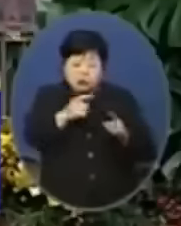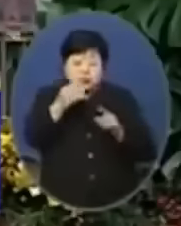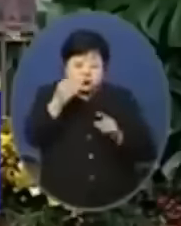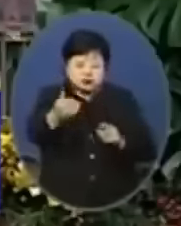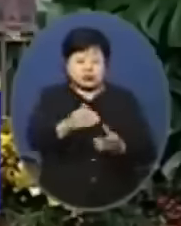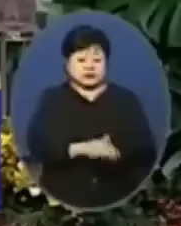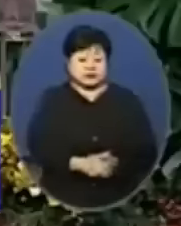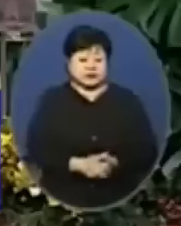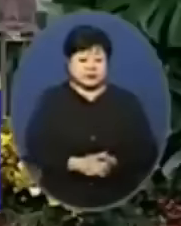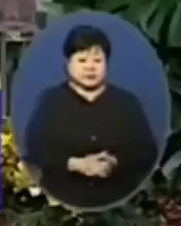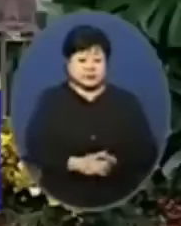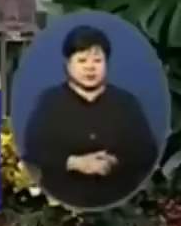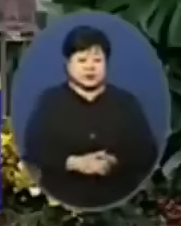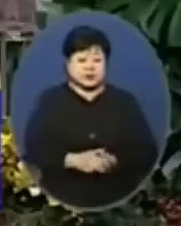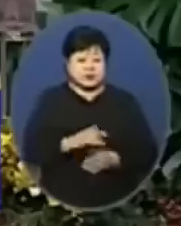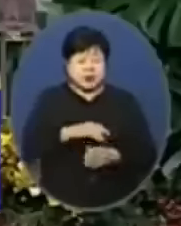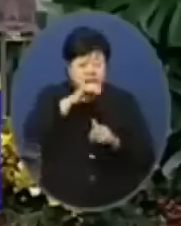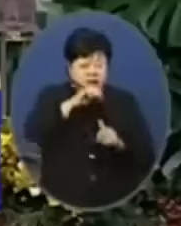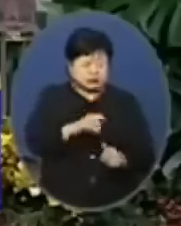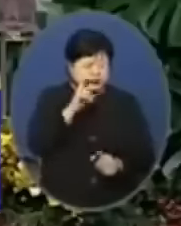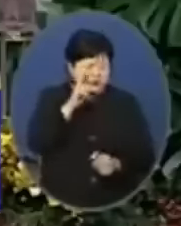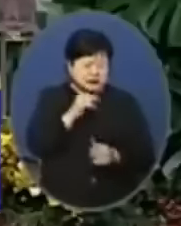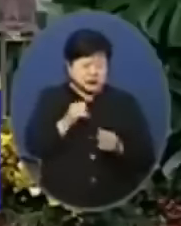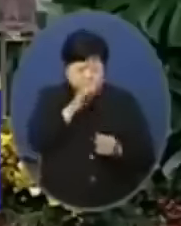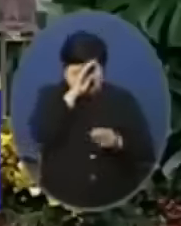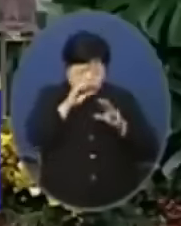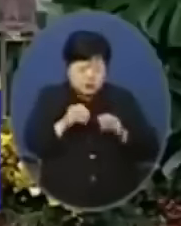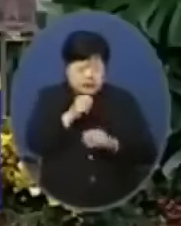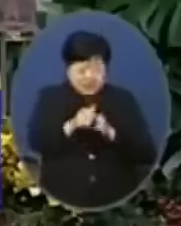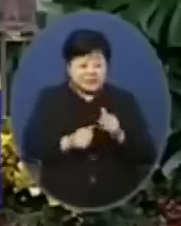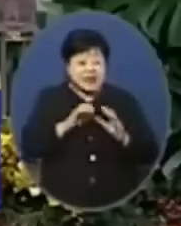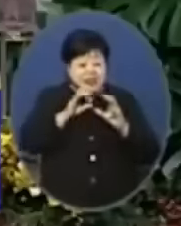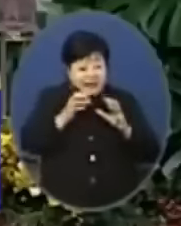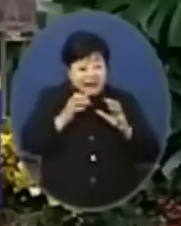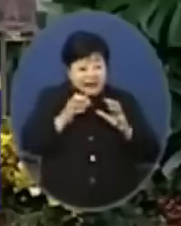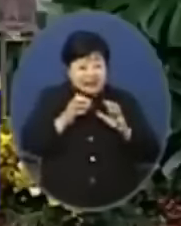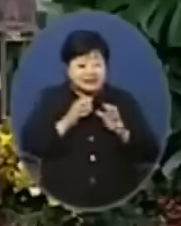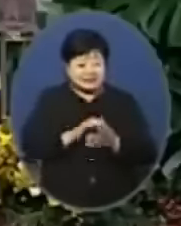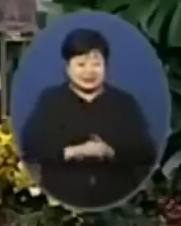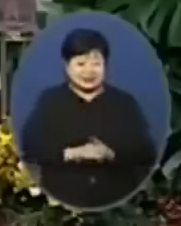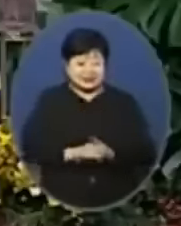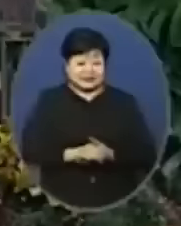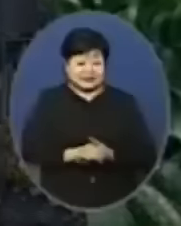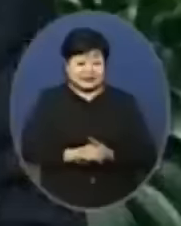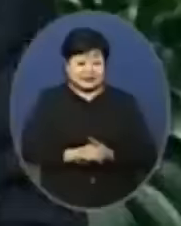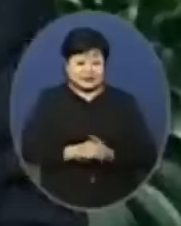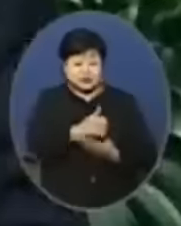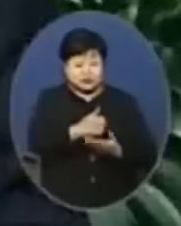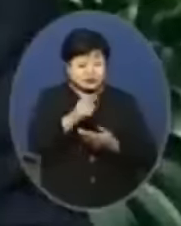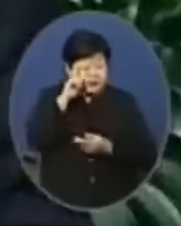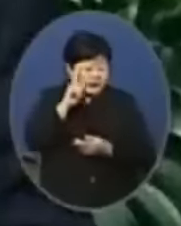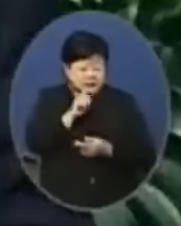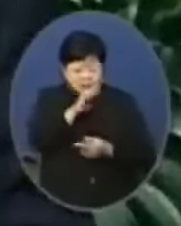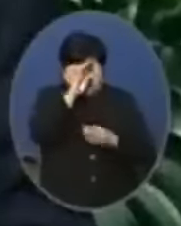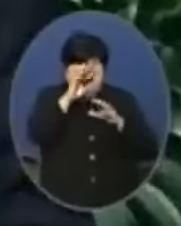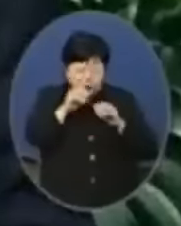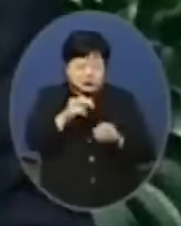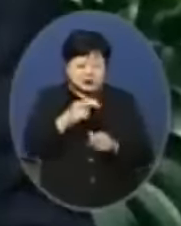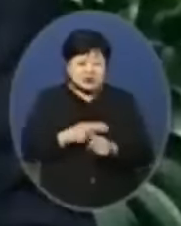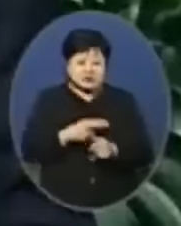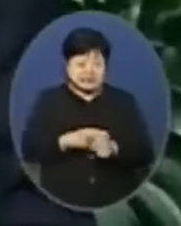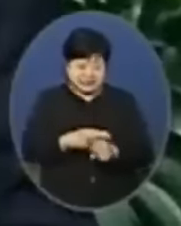마귀에게 눌렸다는 것은 스트레스 당한 모든 사람을 고치셨으니 하나님이 함께 계십니다. 주님이 스트레스를 고치는 의사 선생인